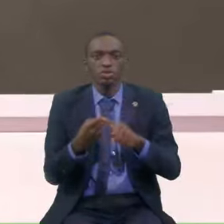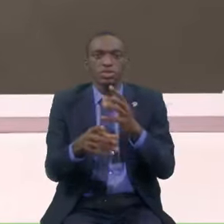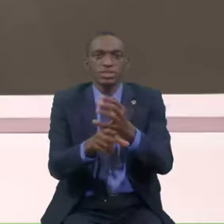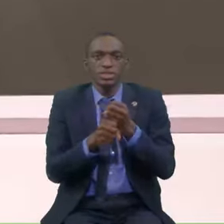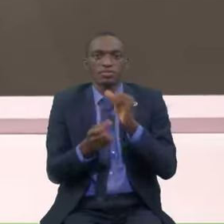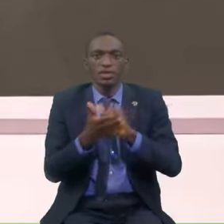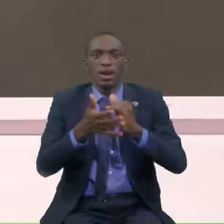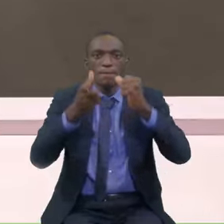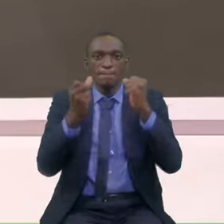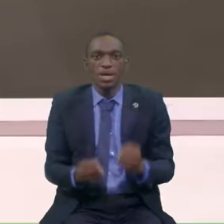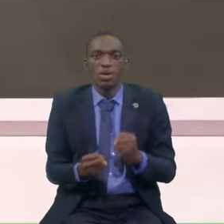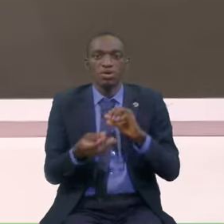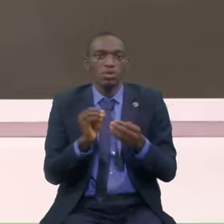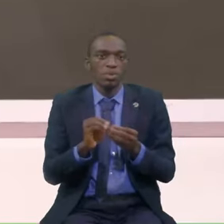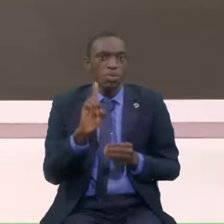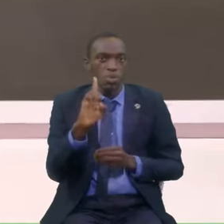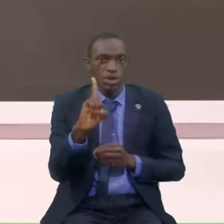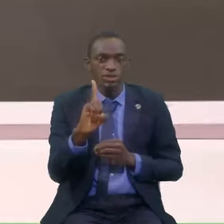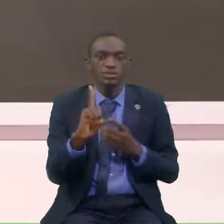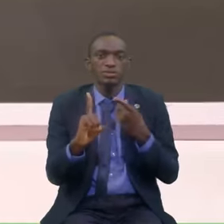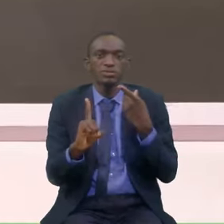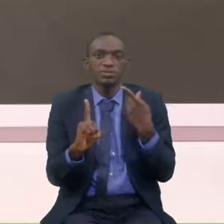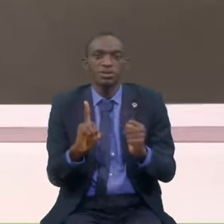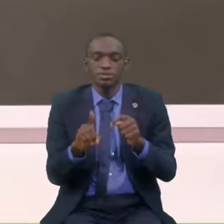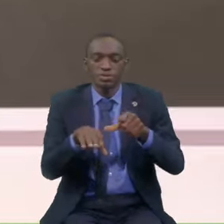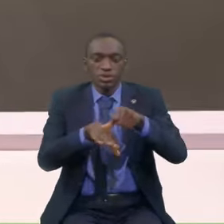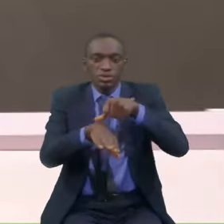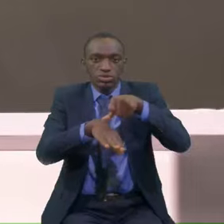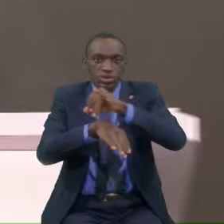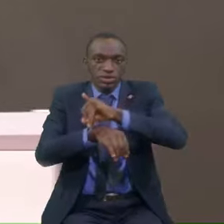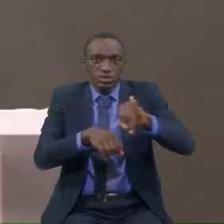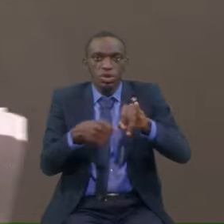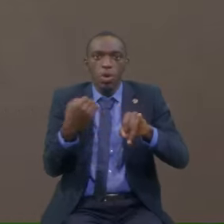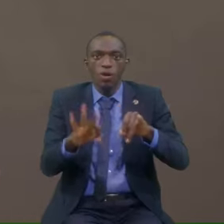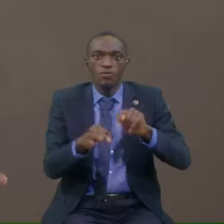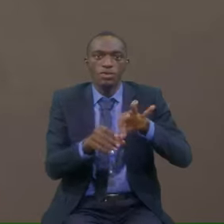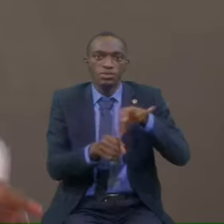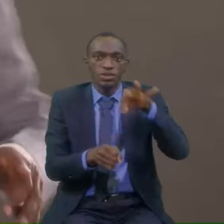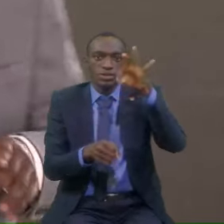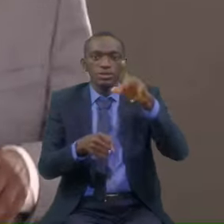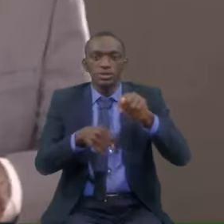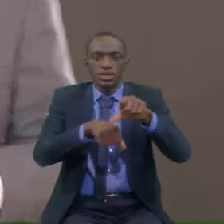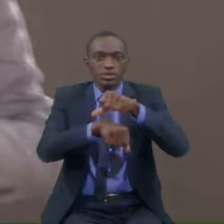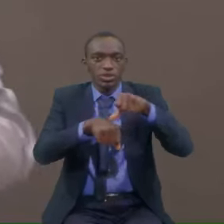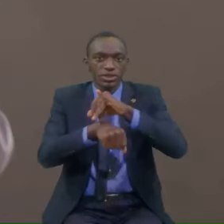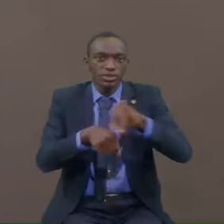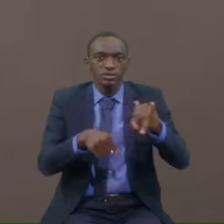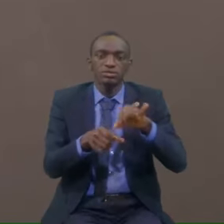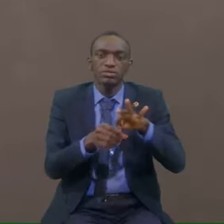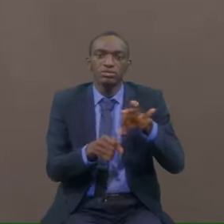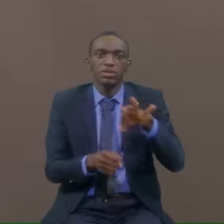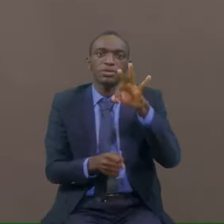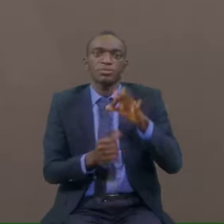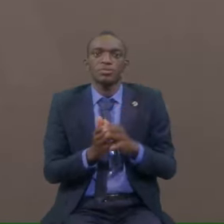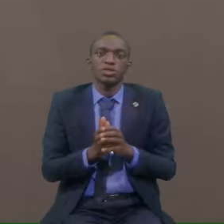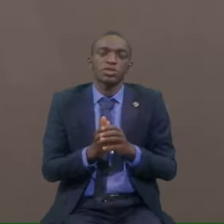puissance. Premièrement, c'est pour recevoir l'onction de l'Esprit. L'onction de l'Esprit, c'est pour ça que nous